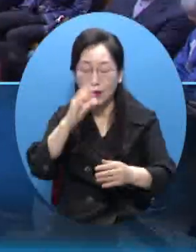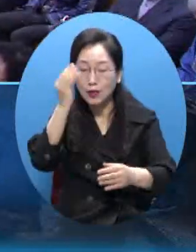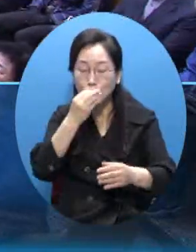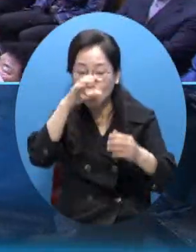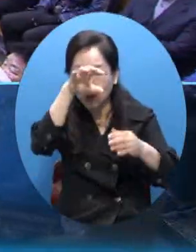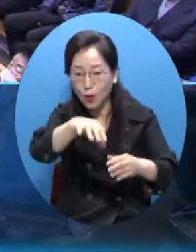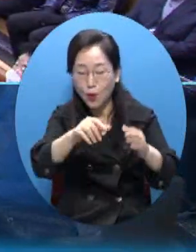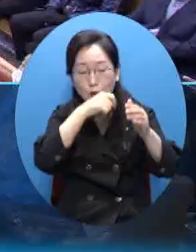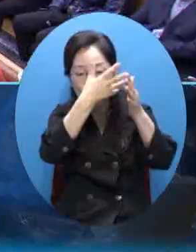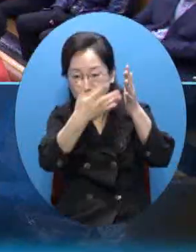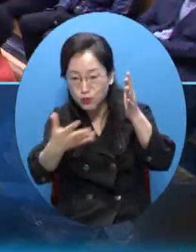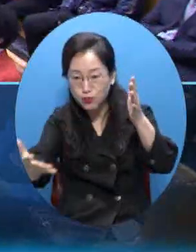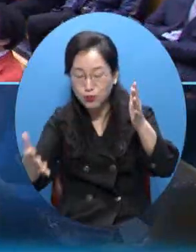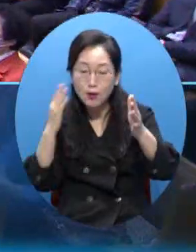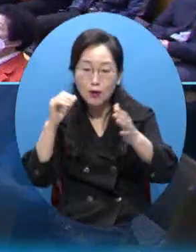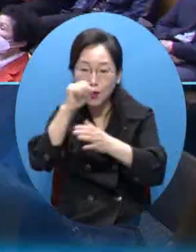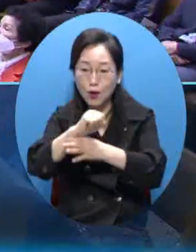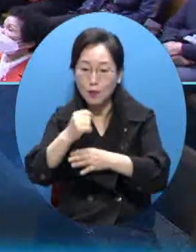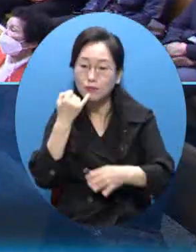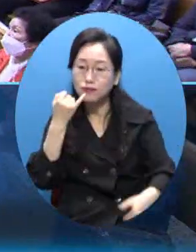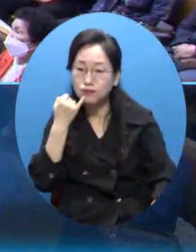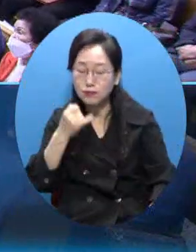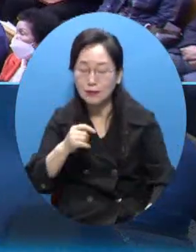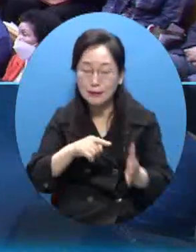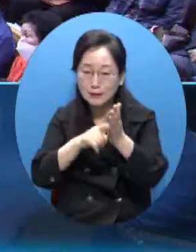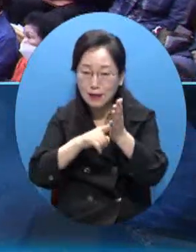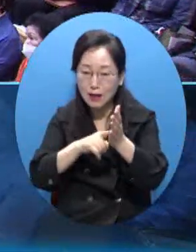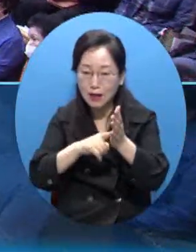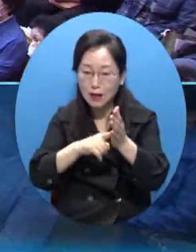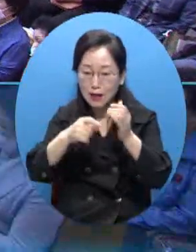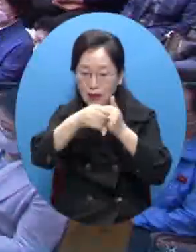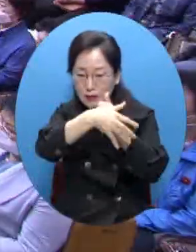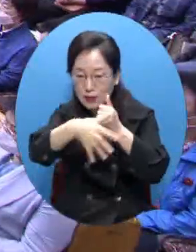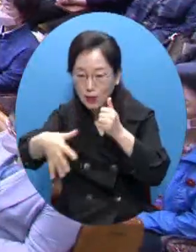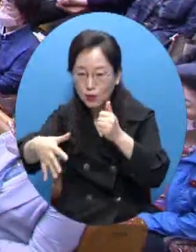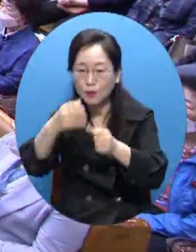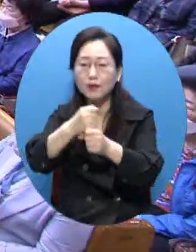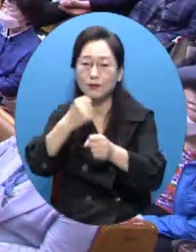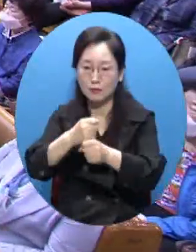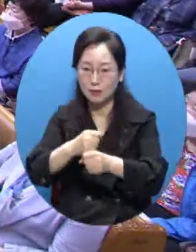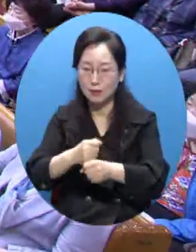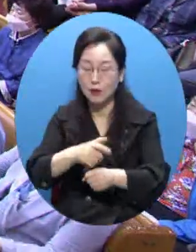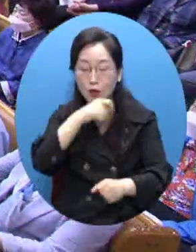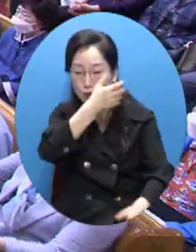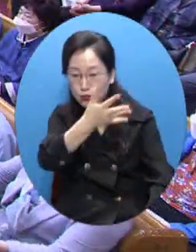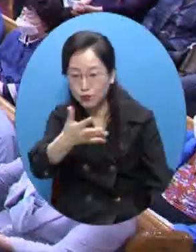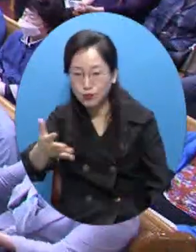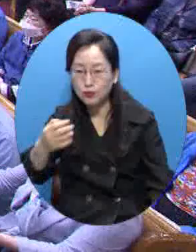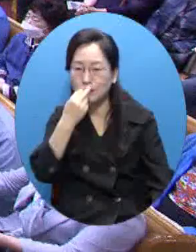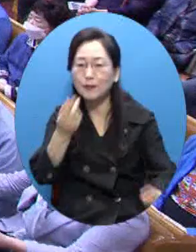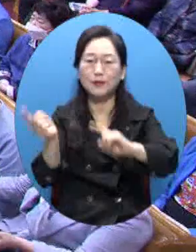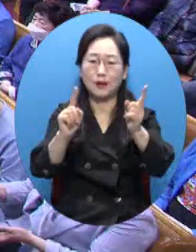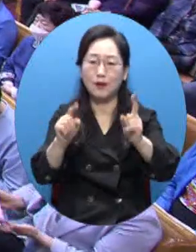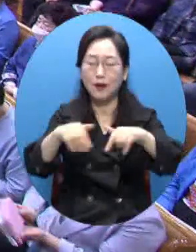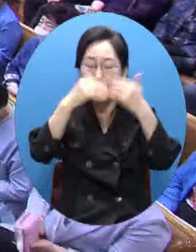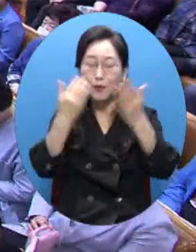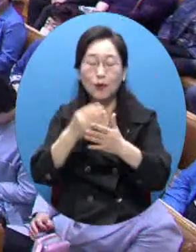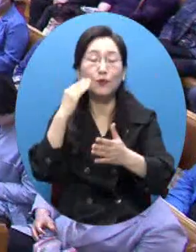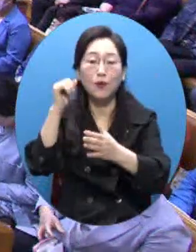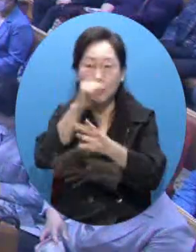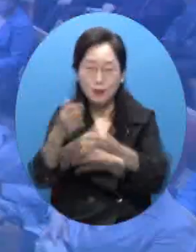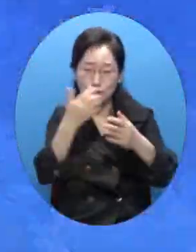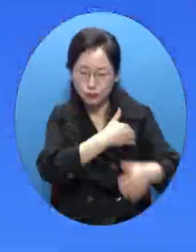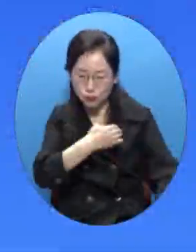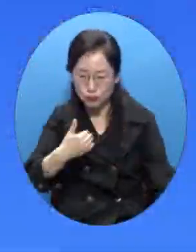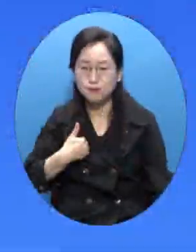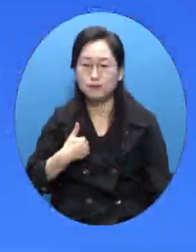먹을 만하고 그 잎사귀는 약 재료가 되리라. 물이 흘러가는 것마다 모든 생물이 살아나고 모든 과실나무들이 많은 열매를 맺게 되는